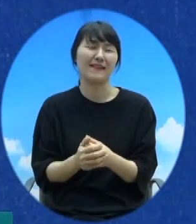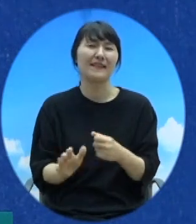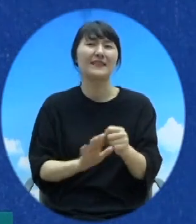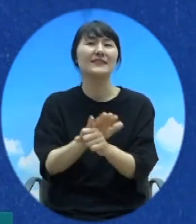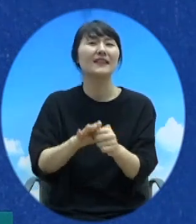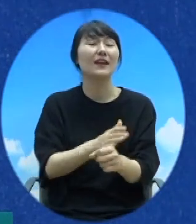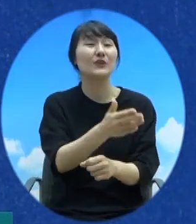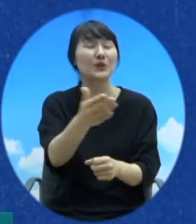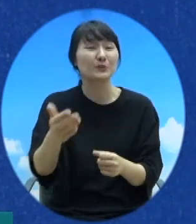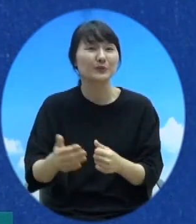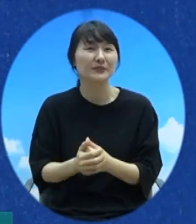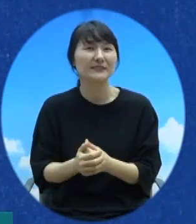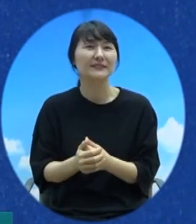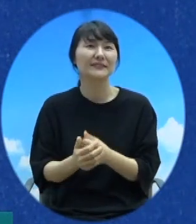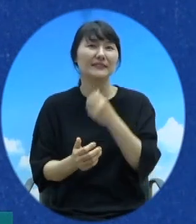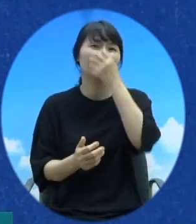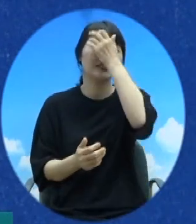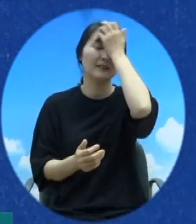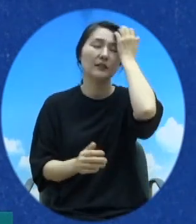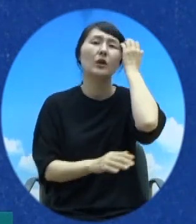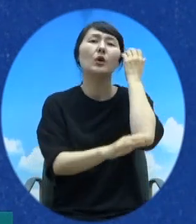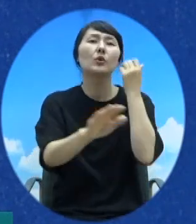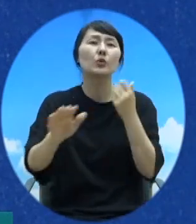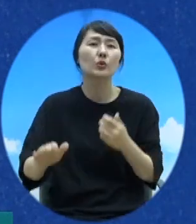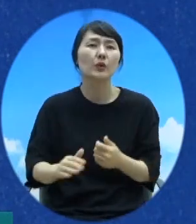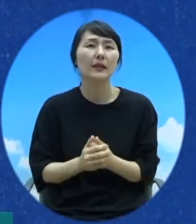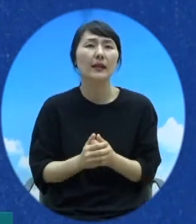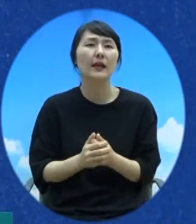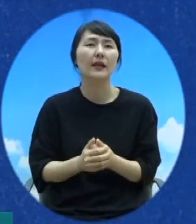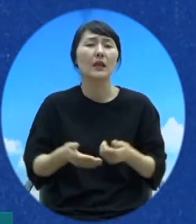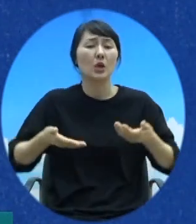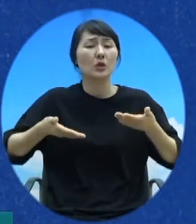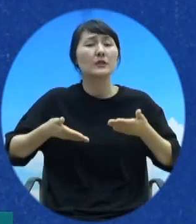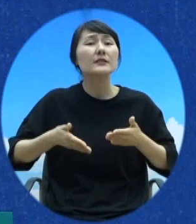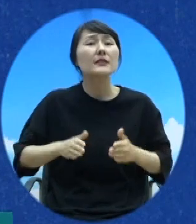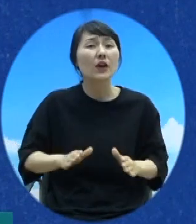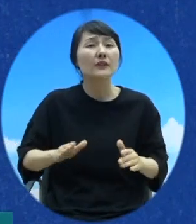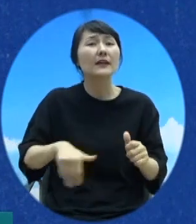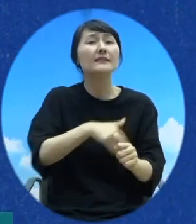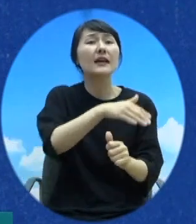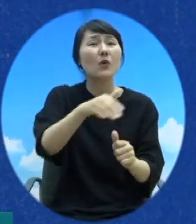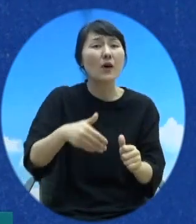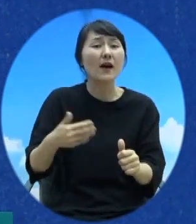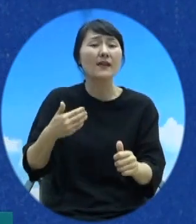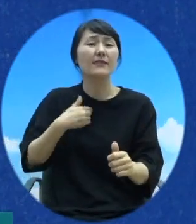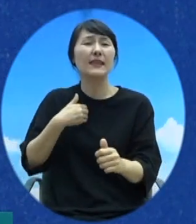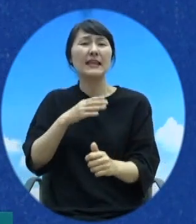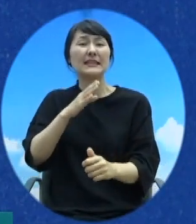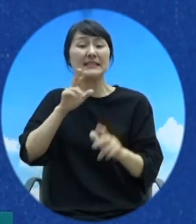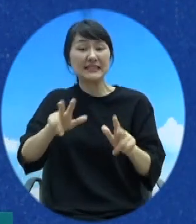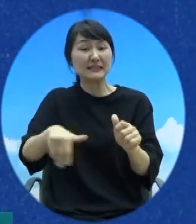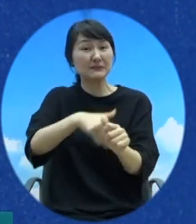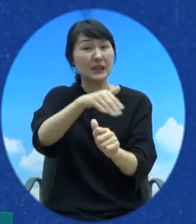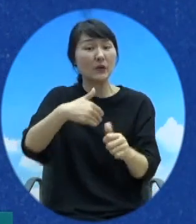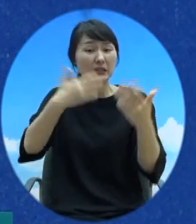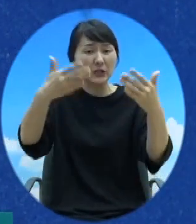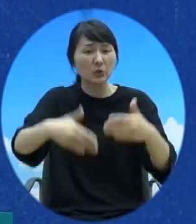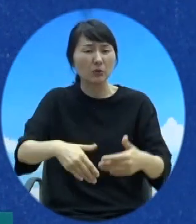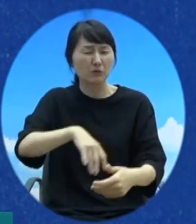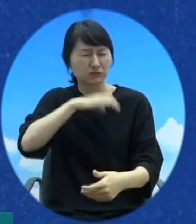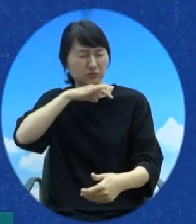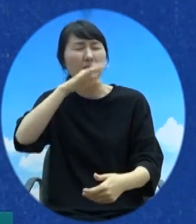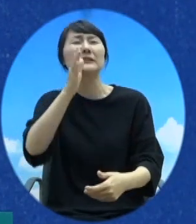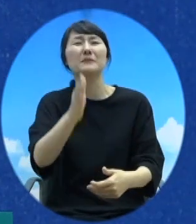사랑하는 성도 여러분, 우리의 출생과 우리의 환경과 우리의 조건을 탓하지